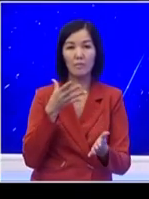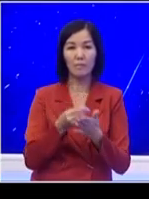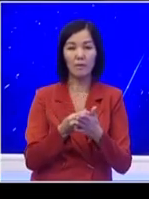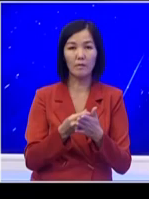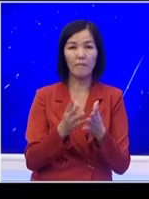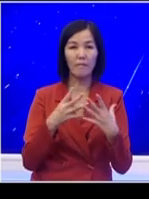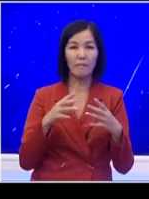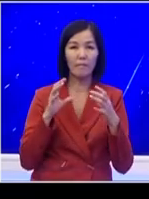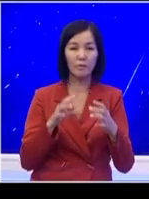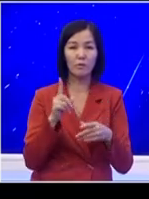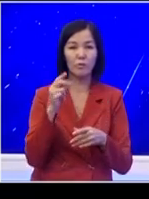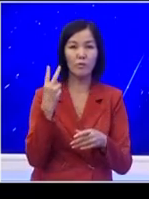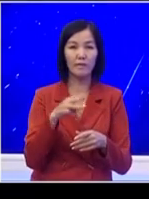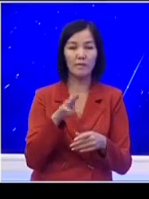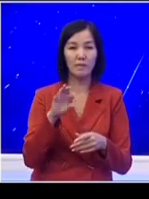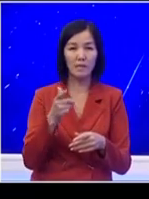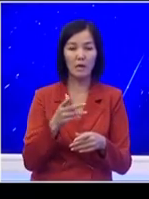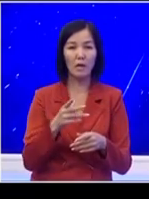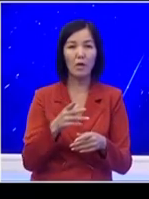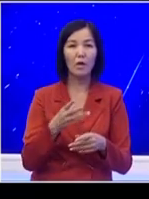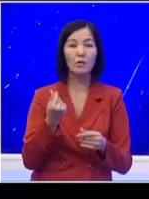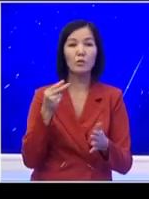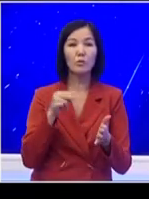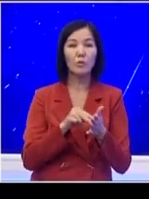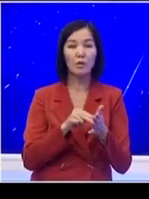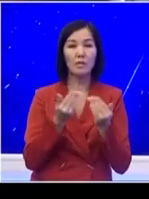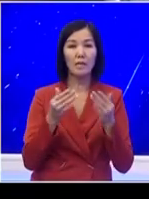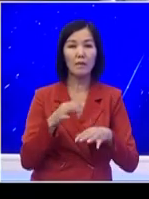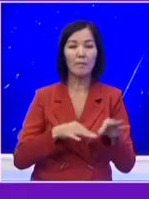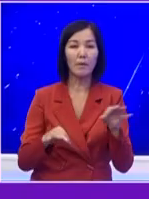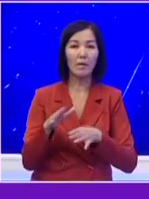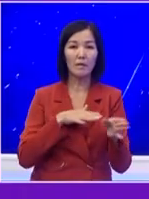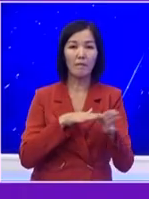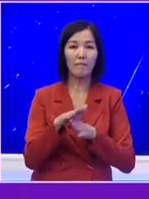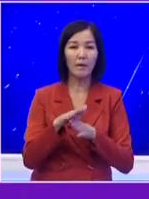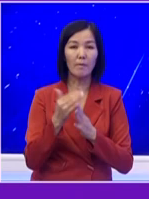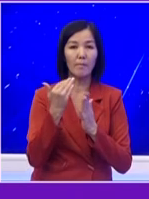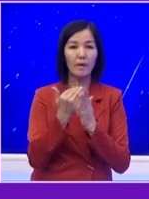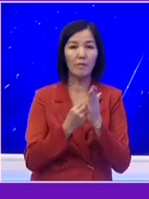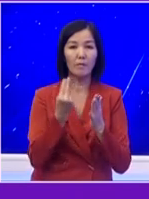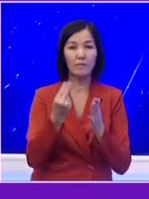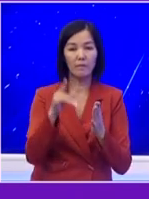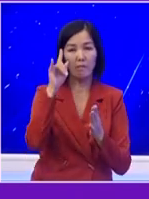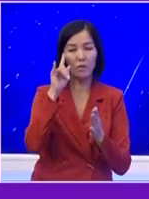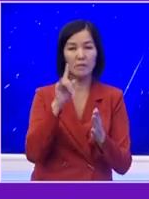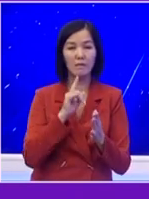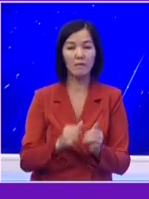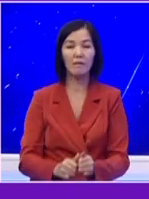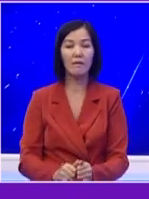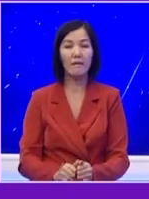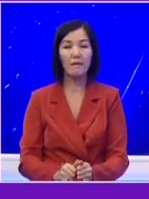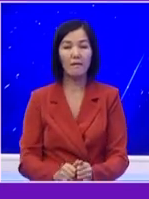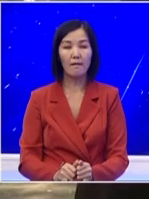общественном транспорте будет дороже – 120 тенге. Стоит отметить, данный проект будет реализован в рамках программы «Цифровой Казахстан».